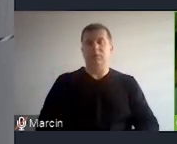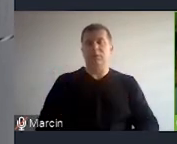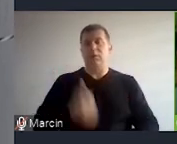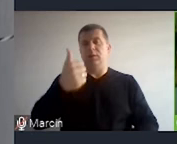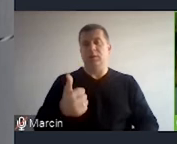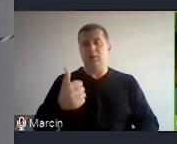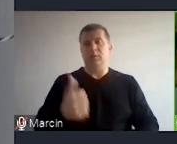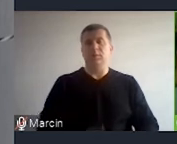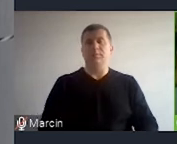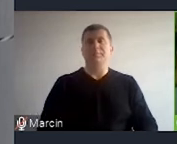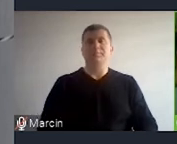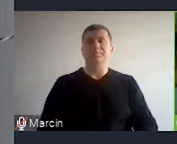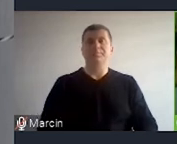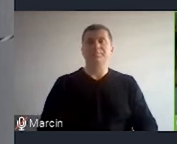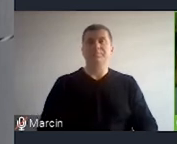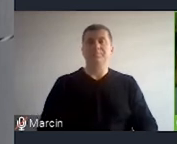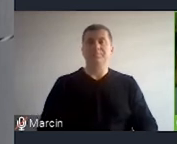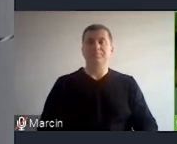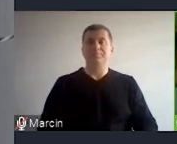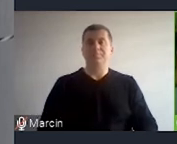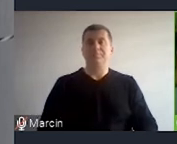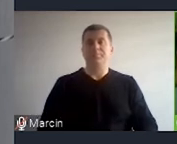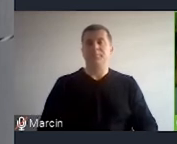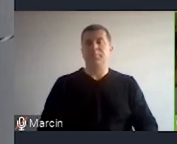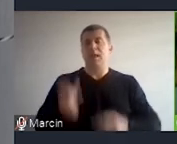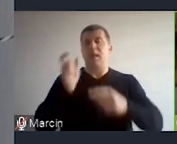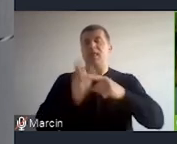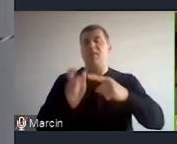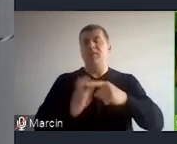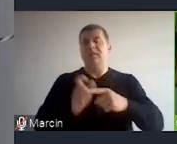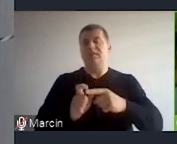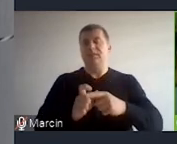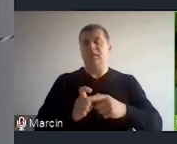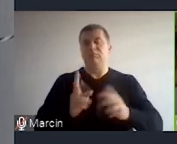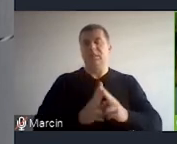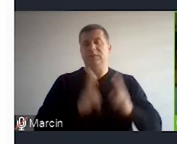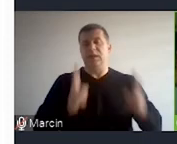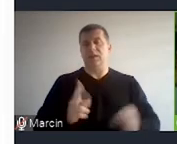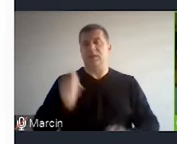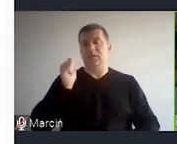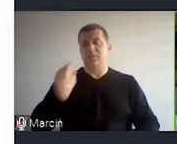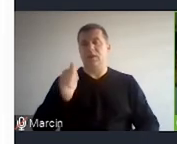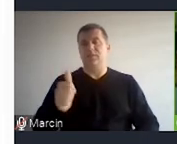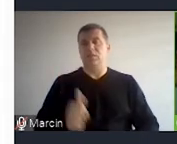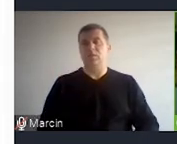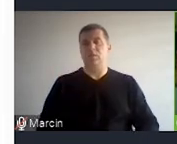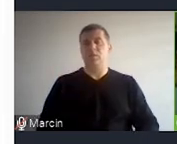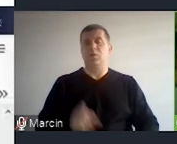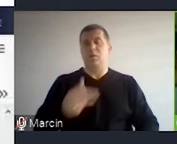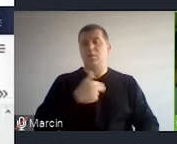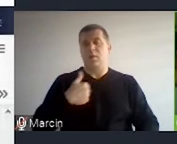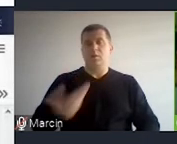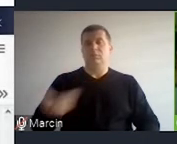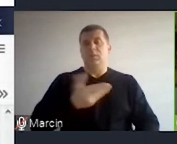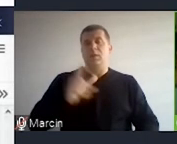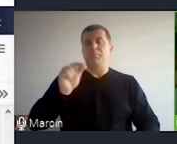6.15.1, czyli definicję i zakres kwalifikowalności tego naszego